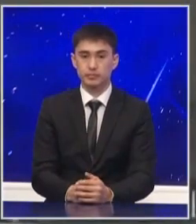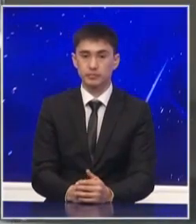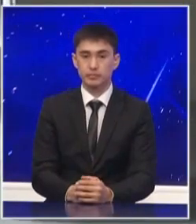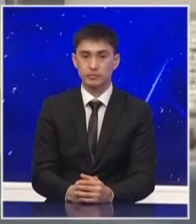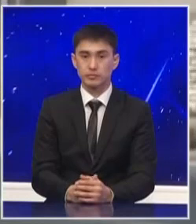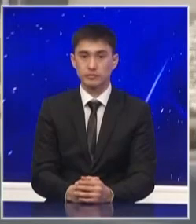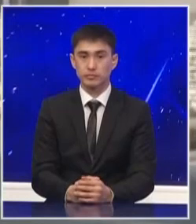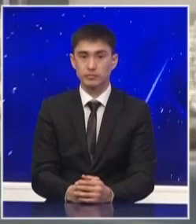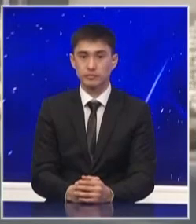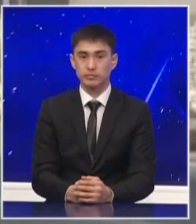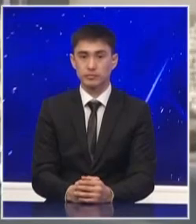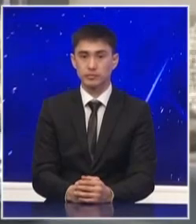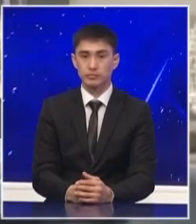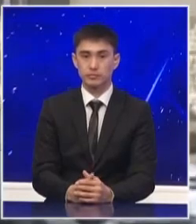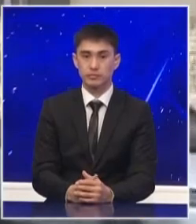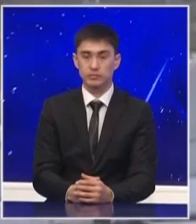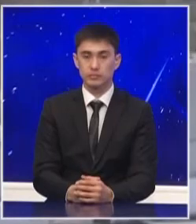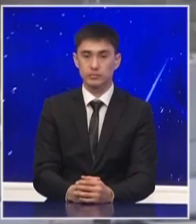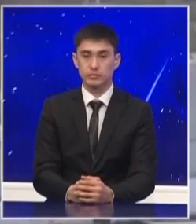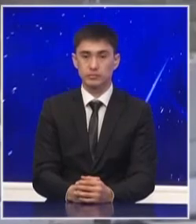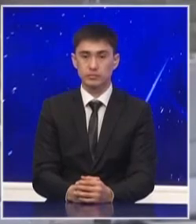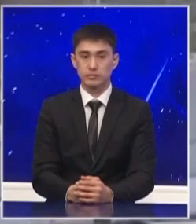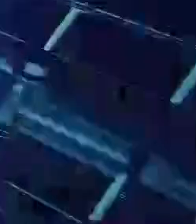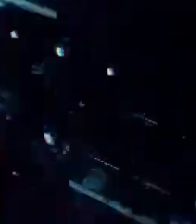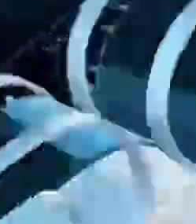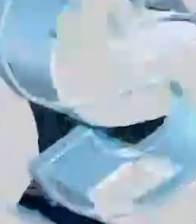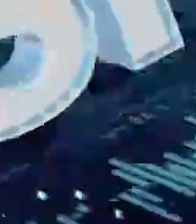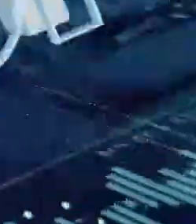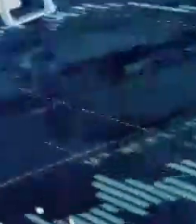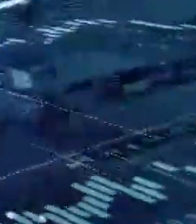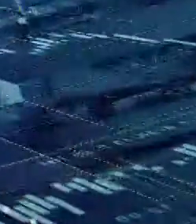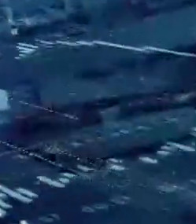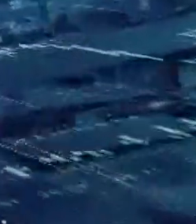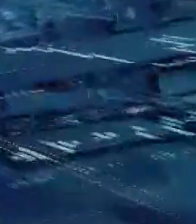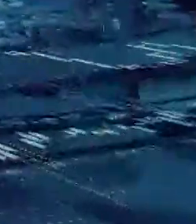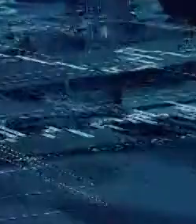дайындаған Камила Тыныштай, Аялым Самсызбаева, Жетісу телеарнасы.